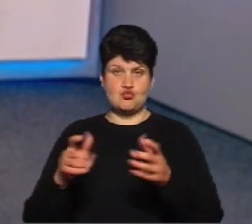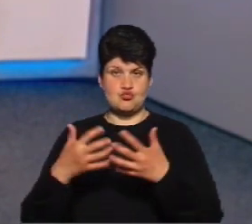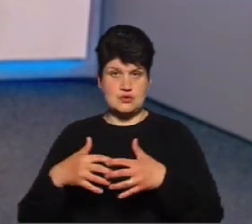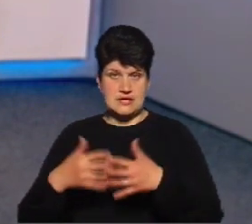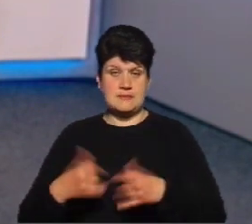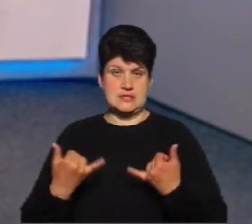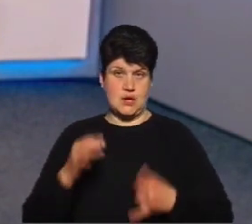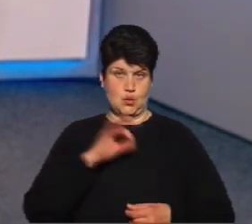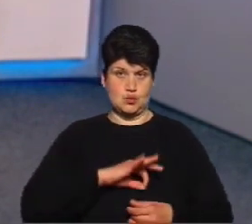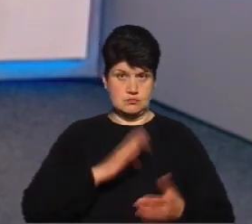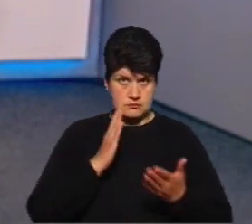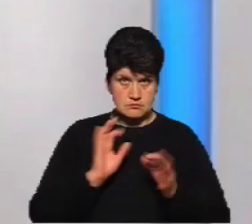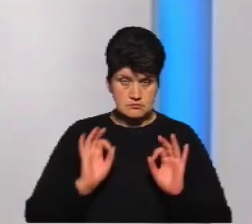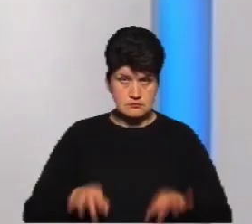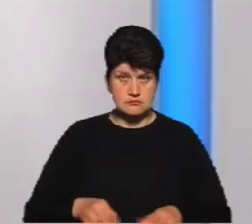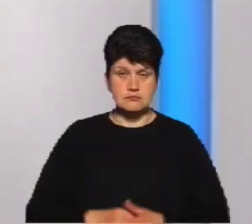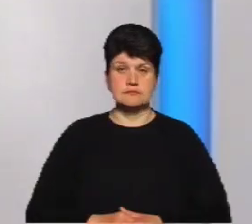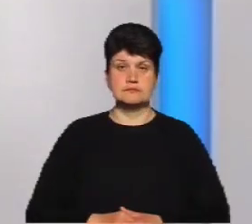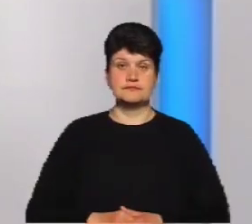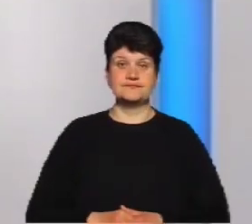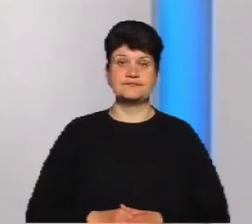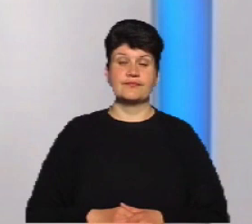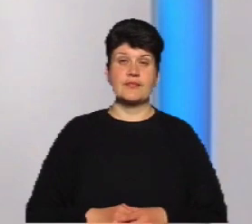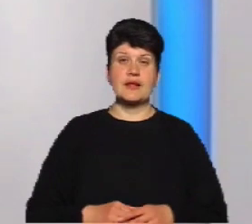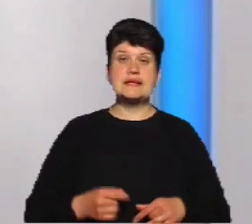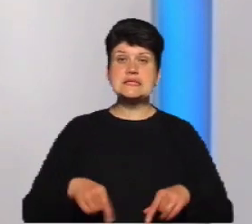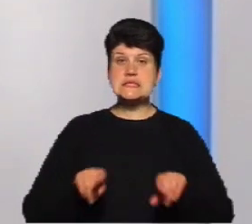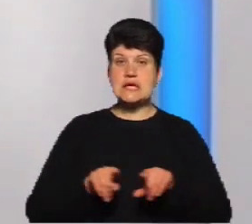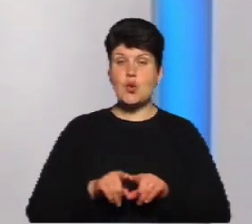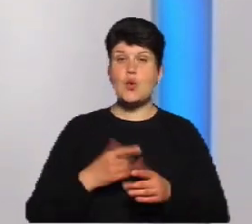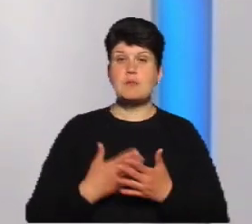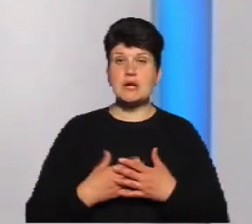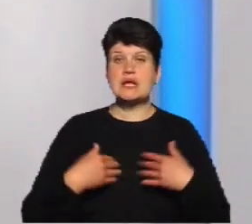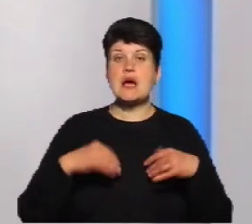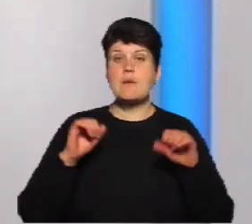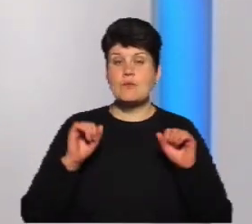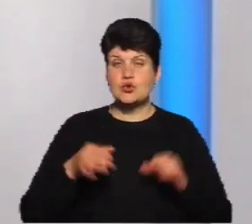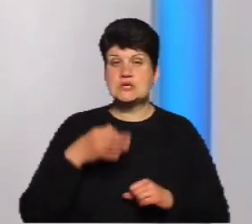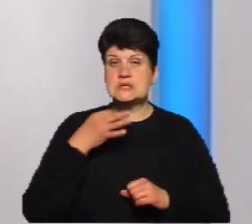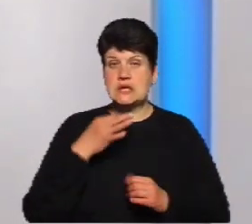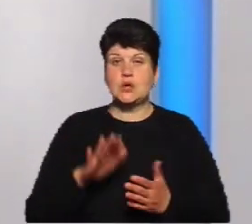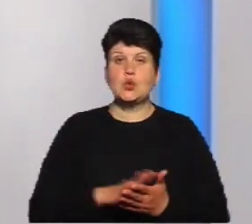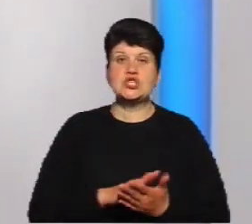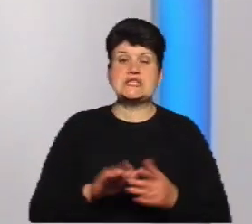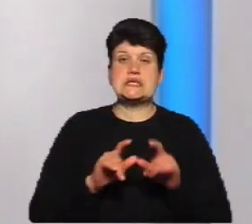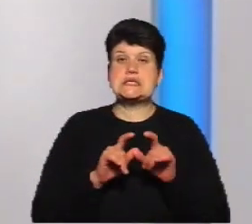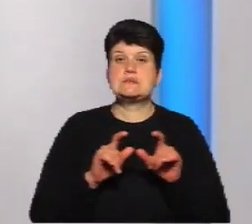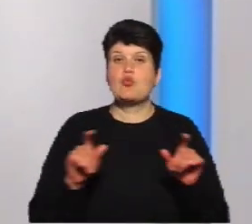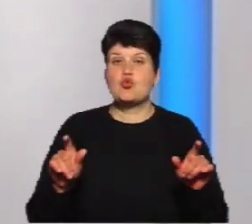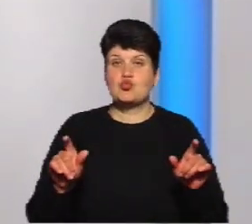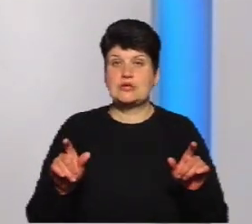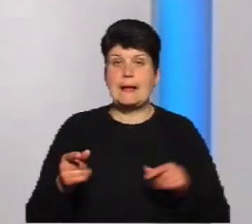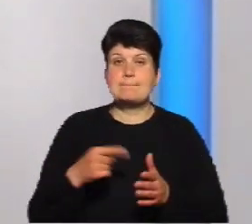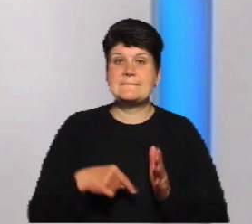користуємося, правильно? Ну, з такого прикладу я можу навести очисні споруди міста Тернополя.